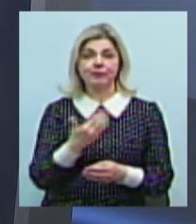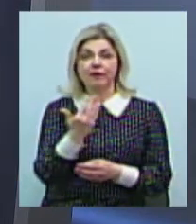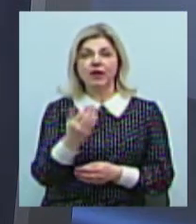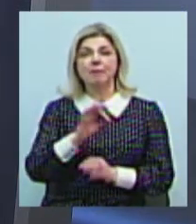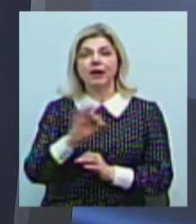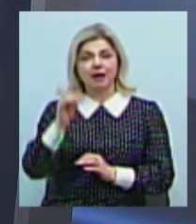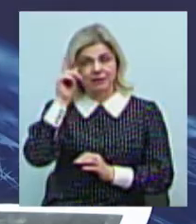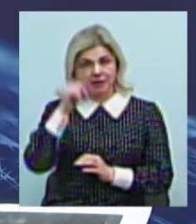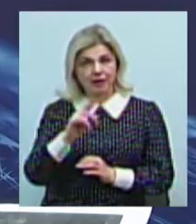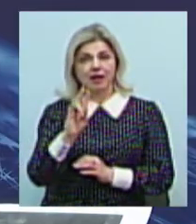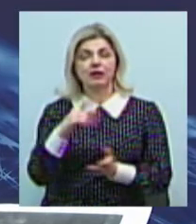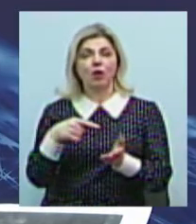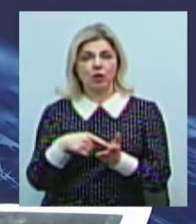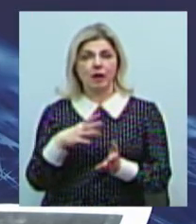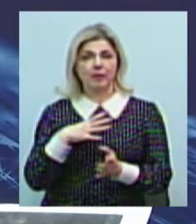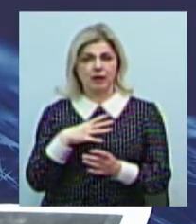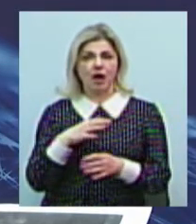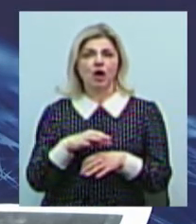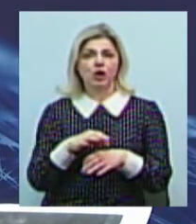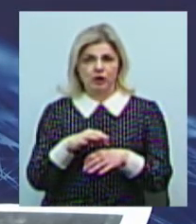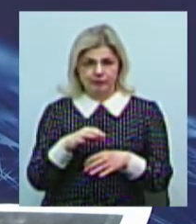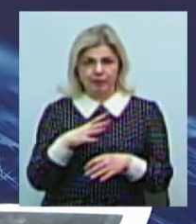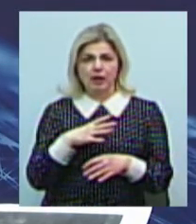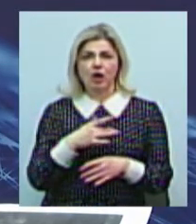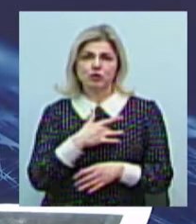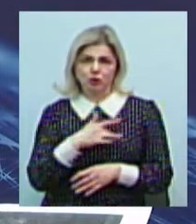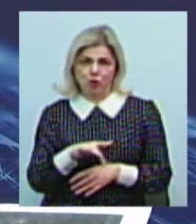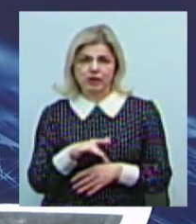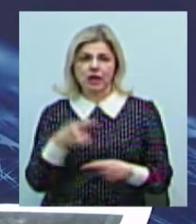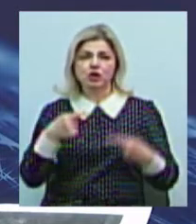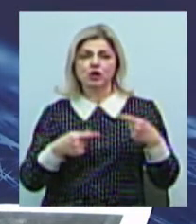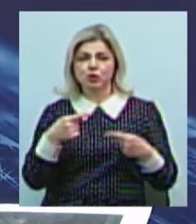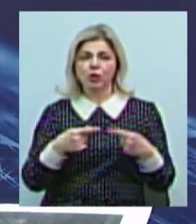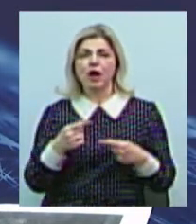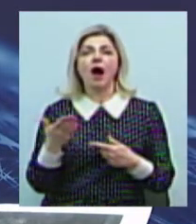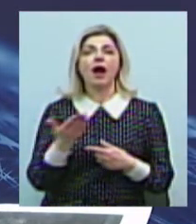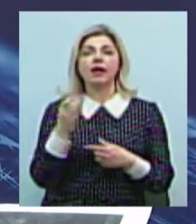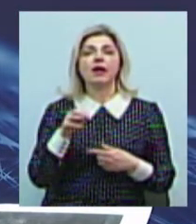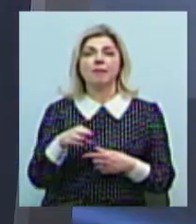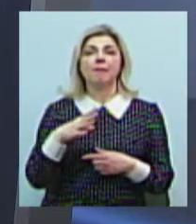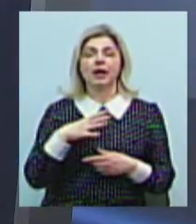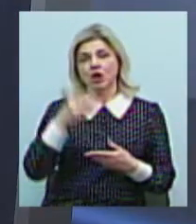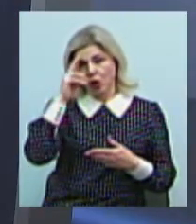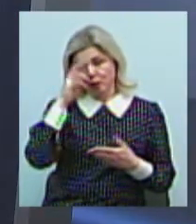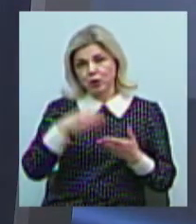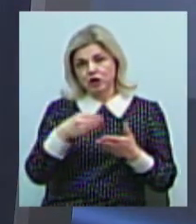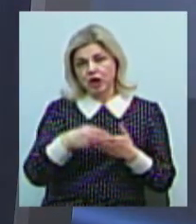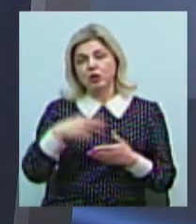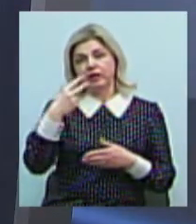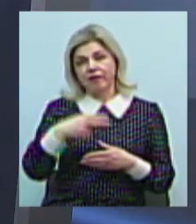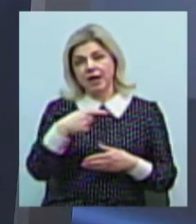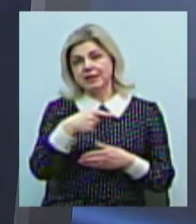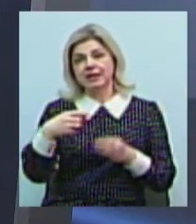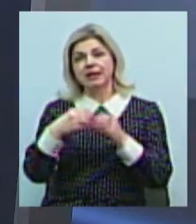была довольно-таки жесткая дискуссия относительно того, каким быть бюджету